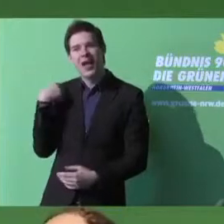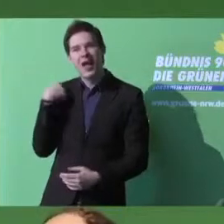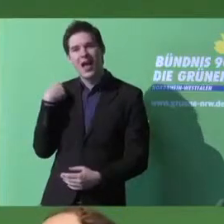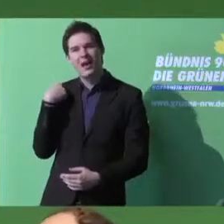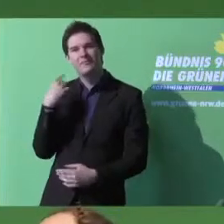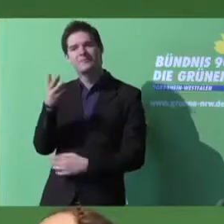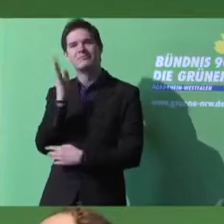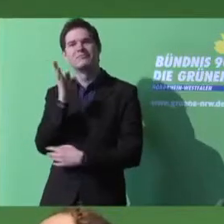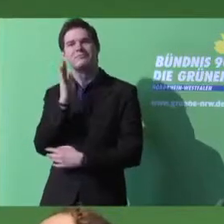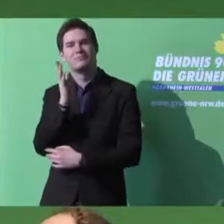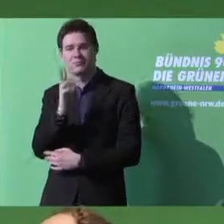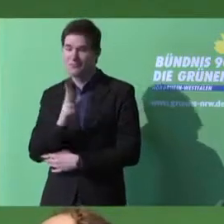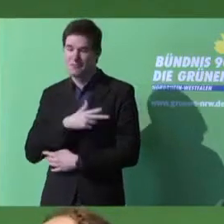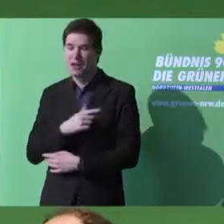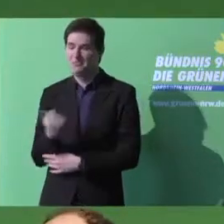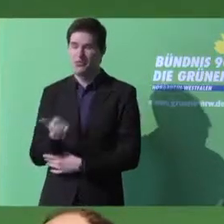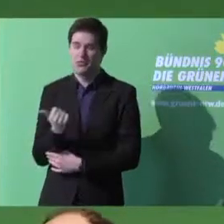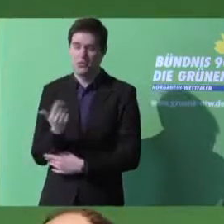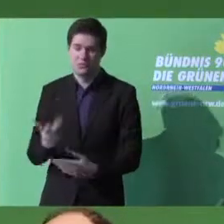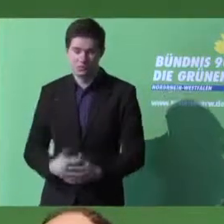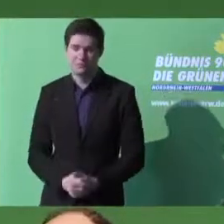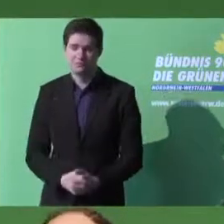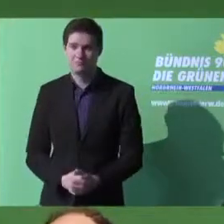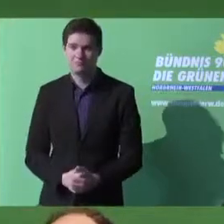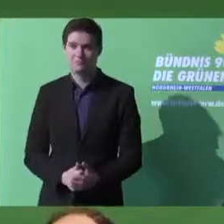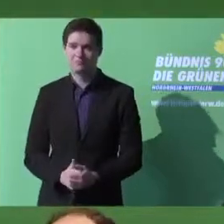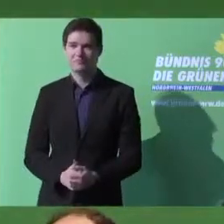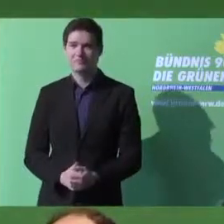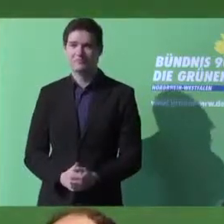für deine großartige Rede.